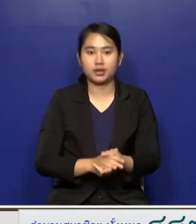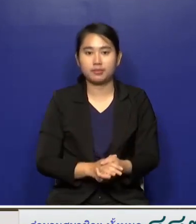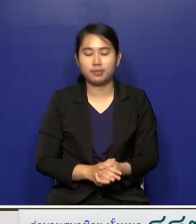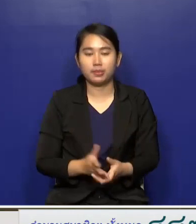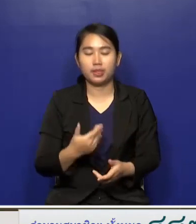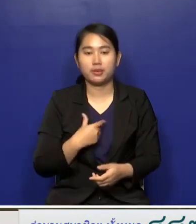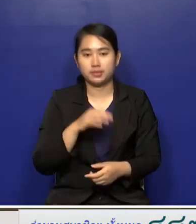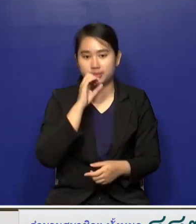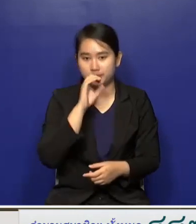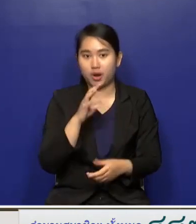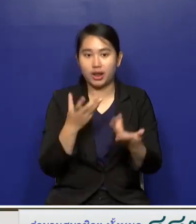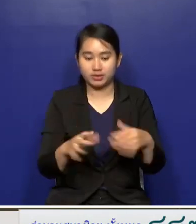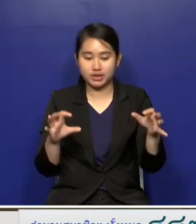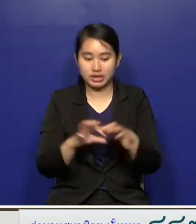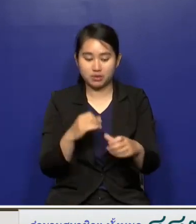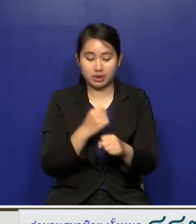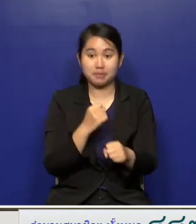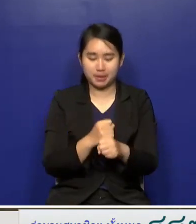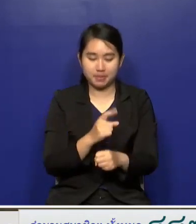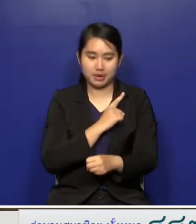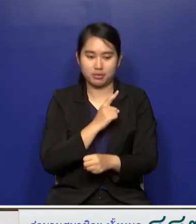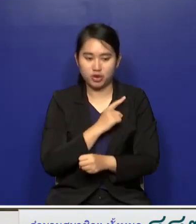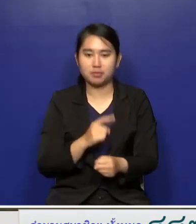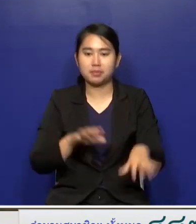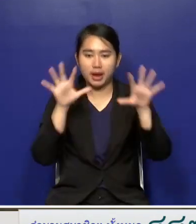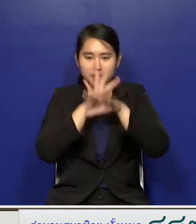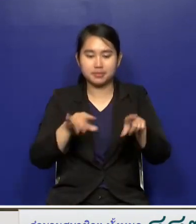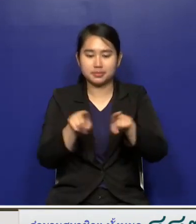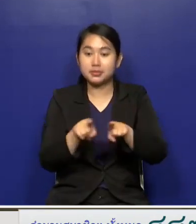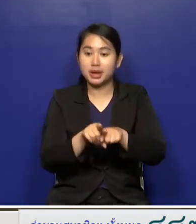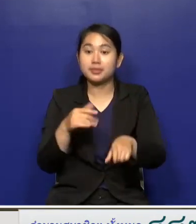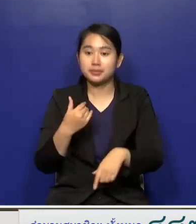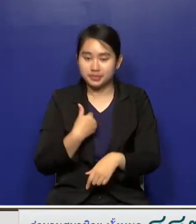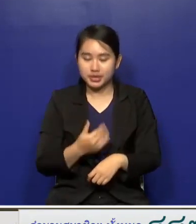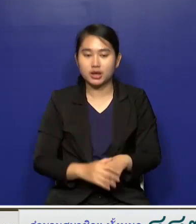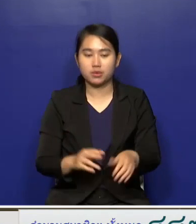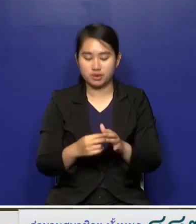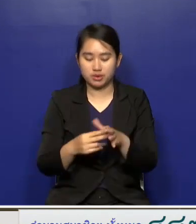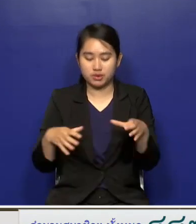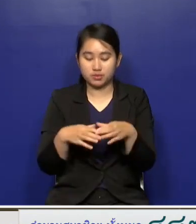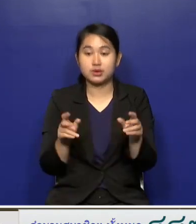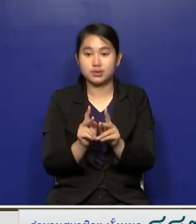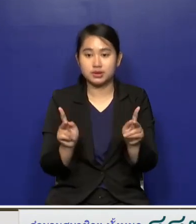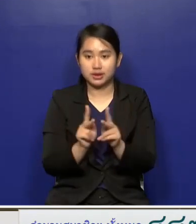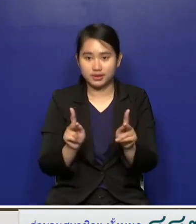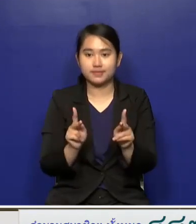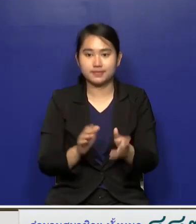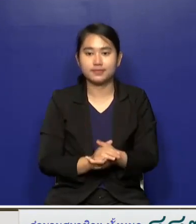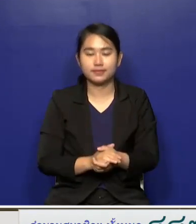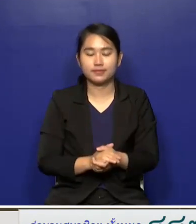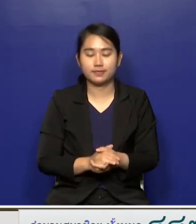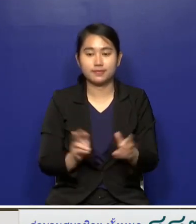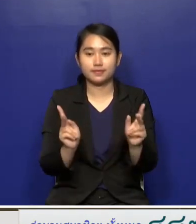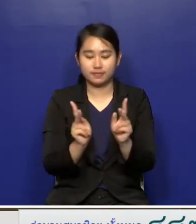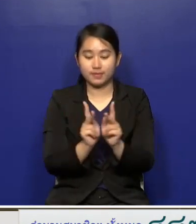แล้วก็คือข้อจำกัดเรื่องความซ้ำซ้อนในภารกิจซึ่งได้มีการตั้งกรรมธิการเรื่องที่เกี่ยวข้